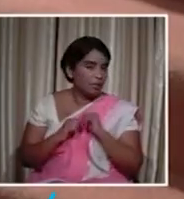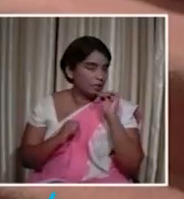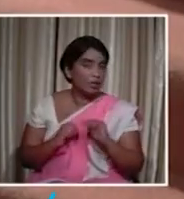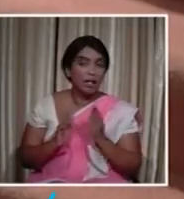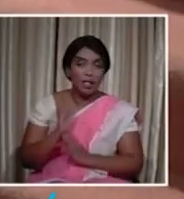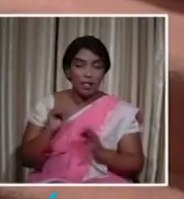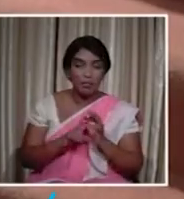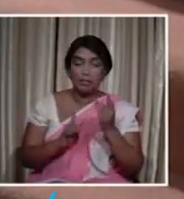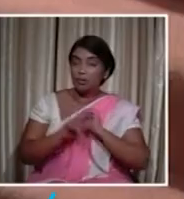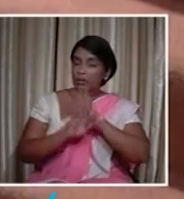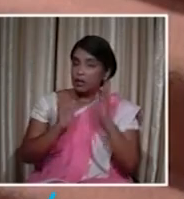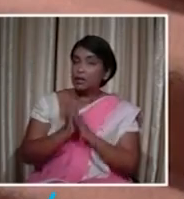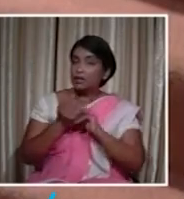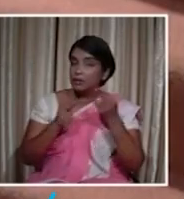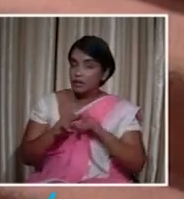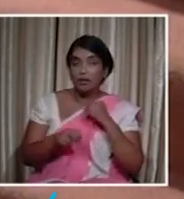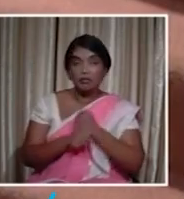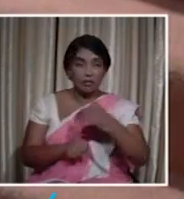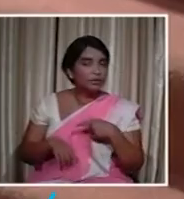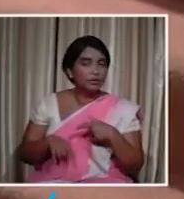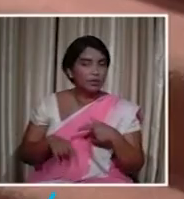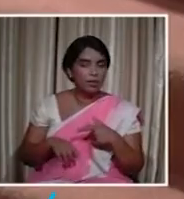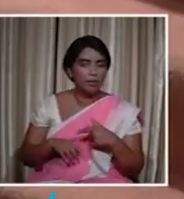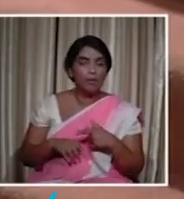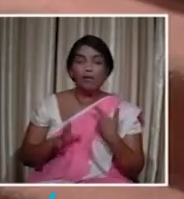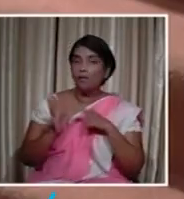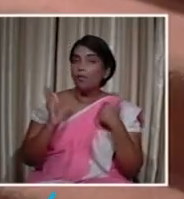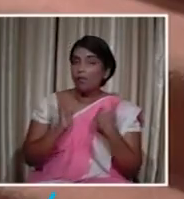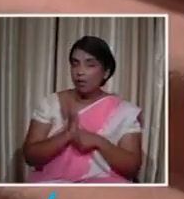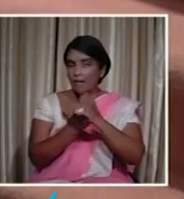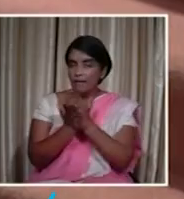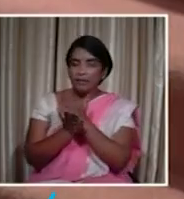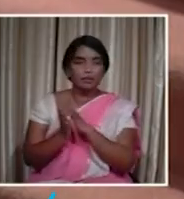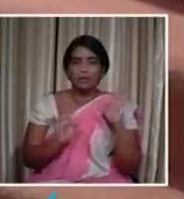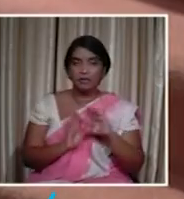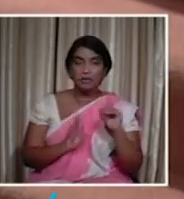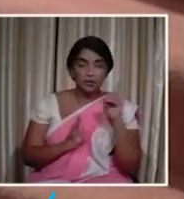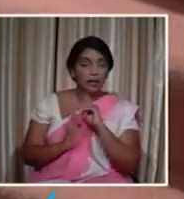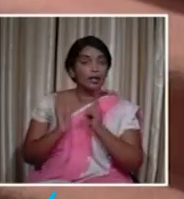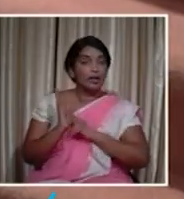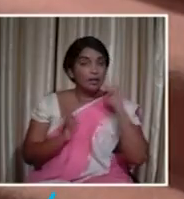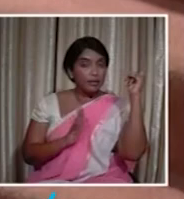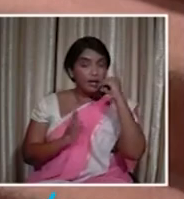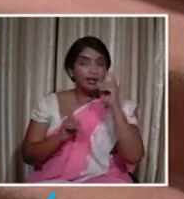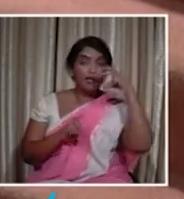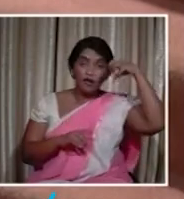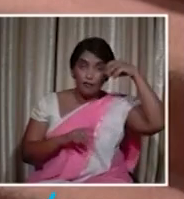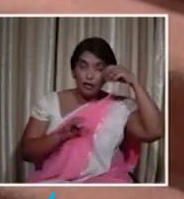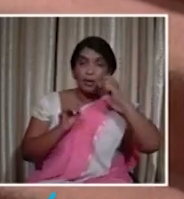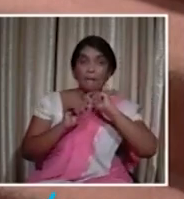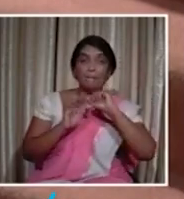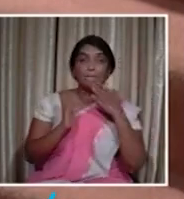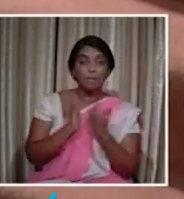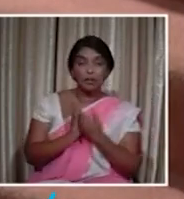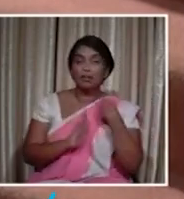ඇමතිකම් කළ මැති ඇමතිතුරු නිලධාරීන් රාජ්‍ය නායකයන් වගකිය යුතුයි පනතේ කෑලි කෑලි ගේන ප්‍රථම ජාතික විදුලි ප්‍රතිපත්තිය රටට